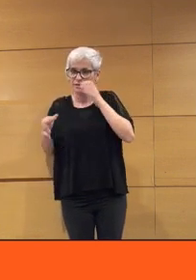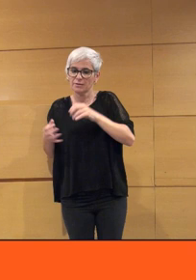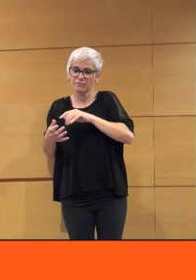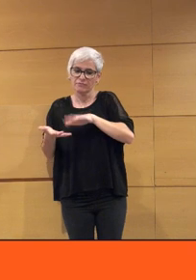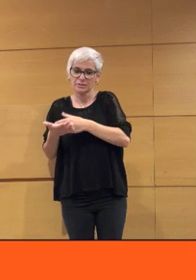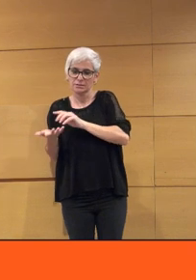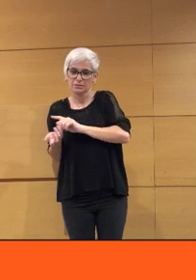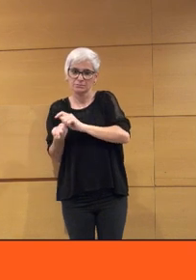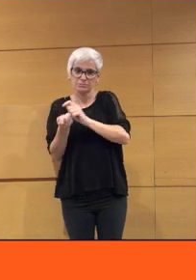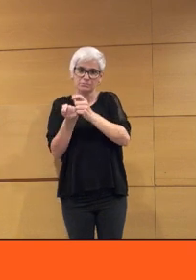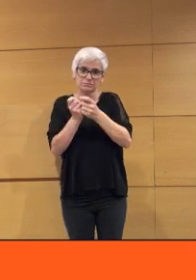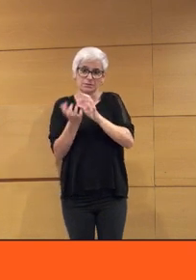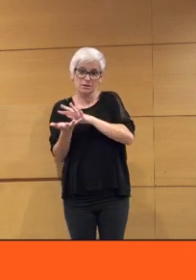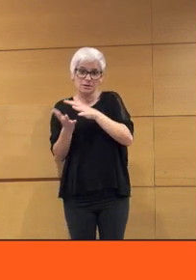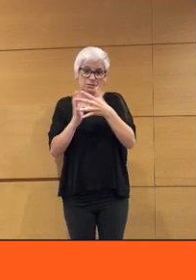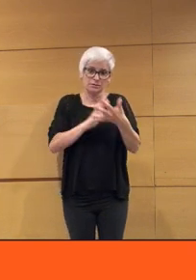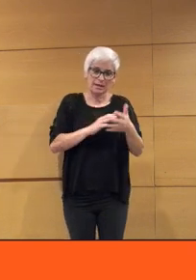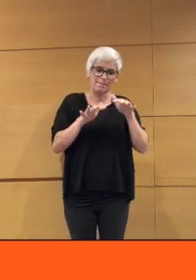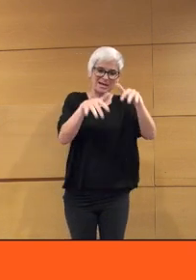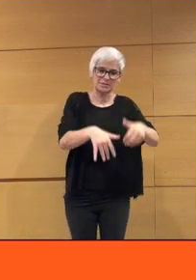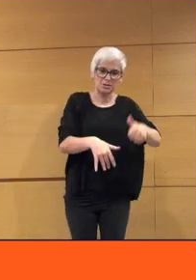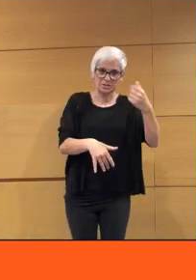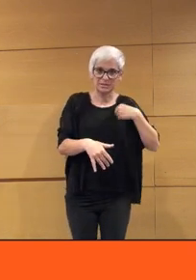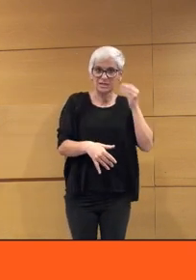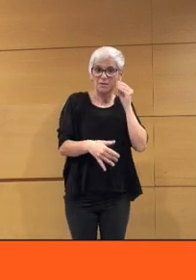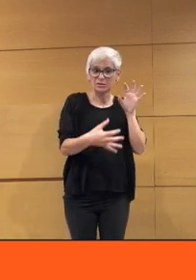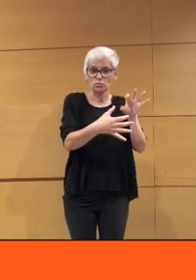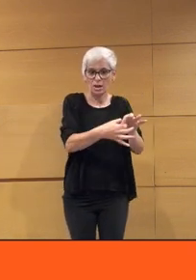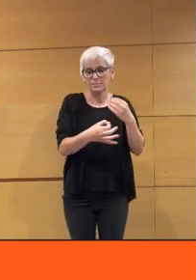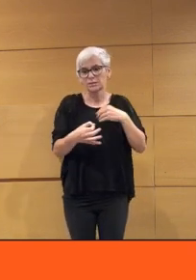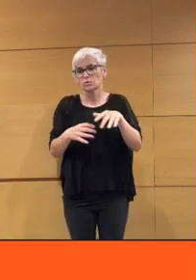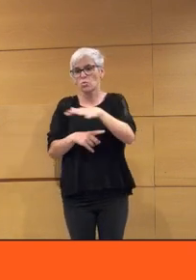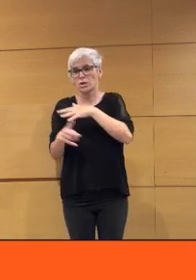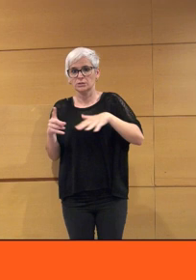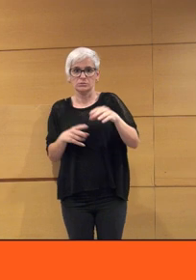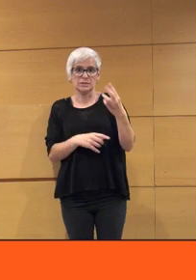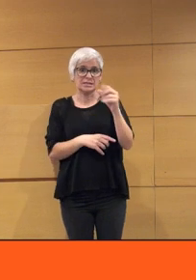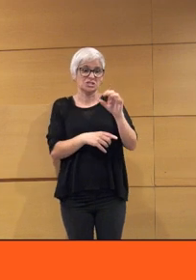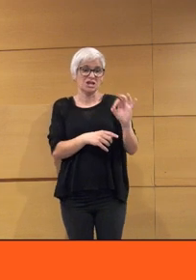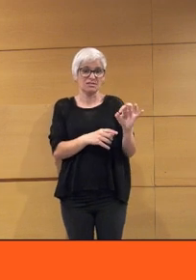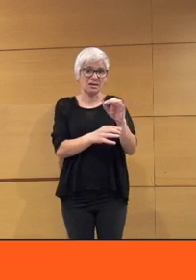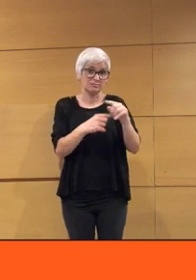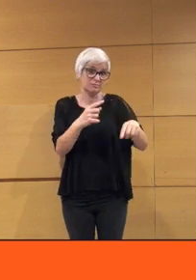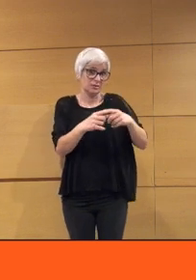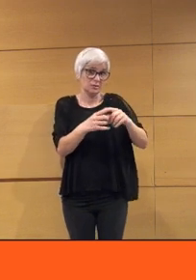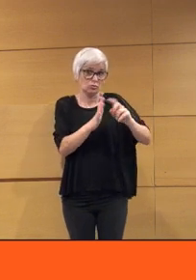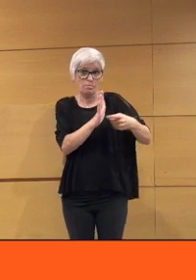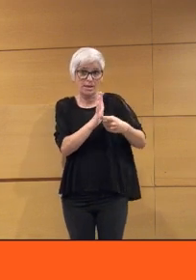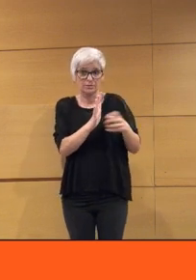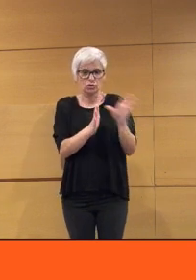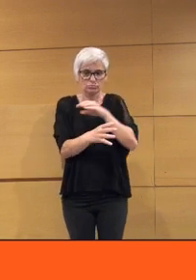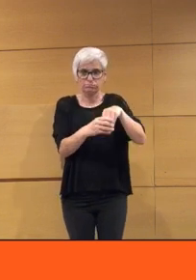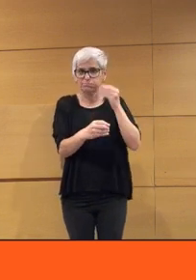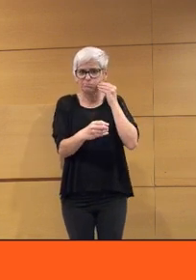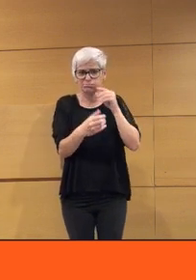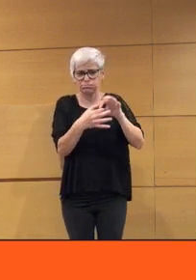immersiva, que seria la realitat virtual, on estem envoltats, no, d'un entorn, vídeos 360, on tot està virtualitzat,